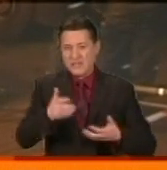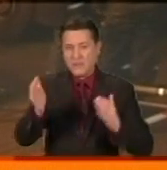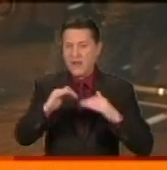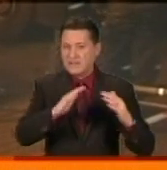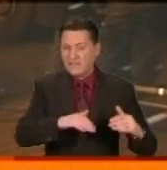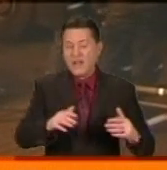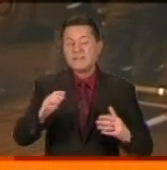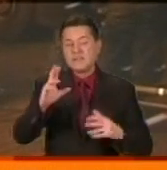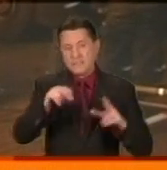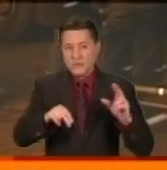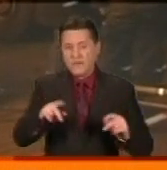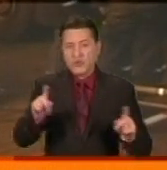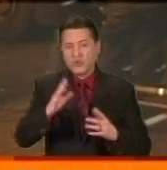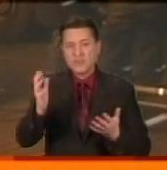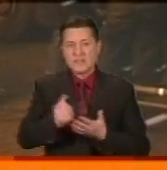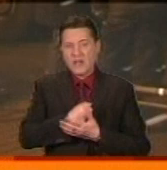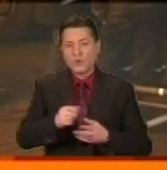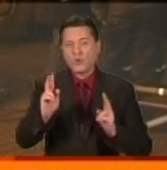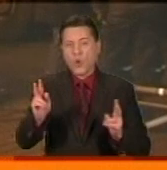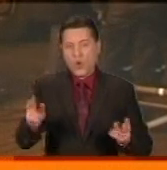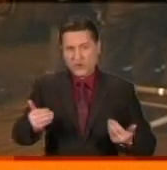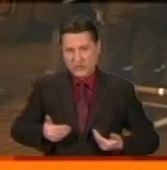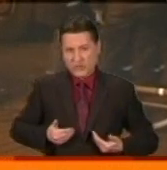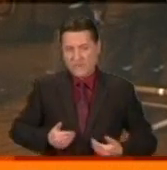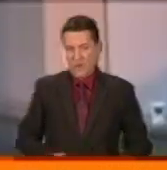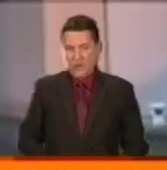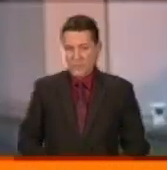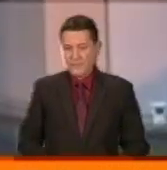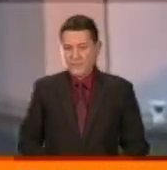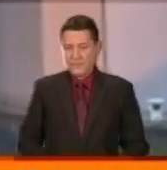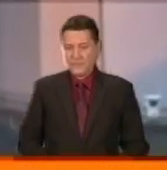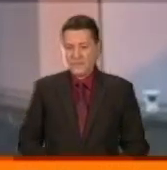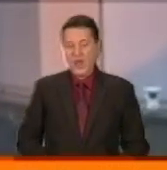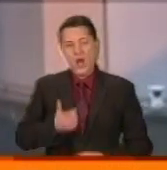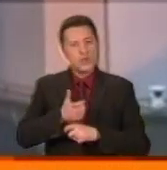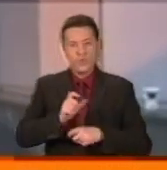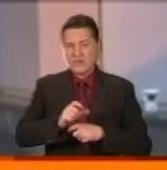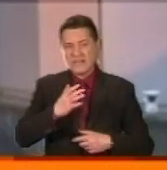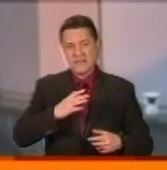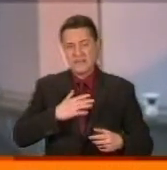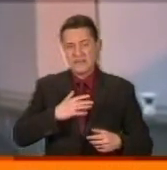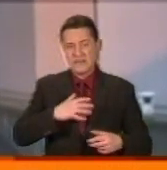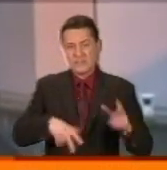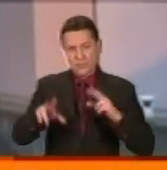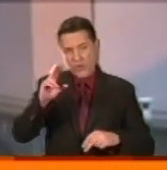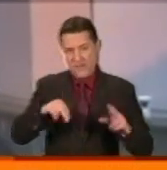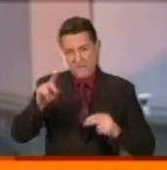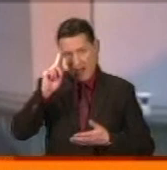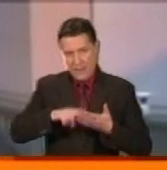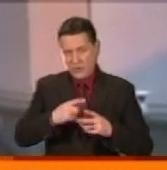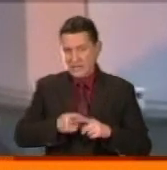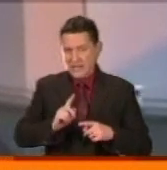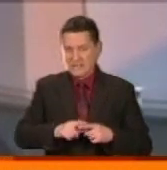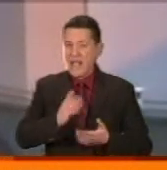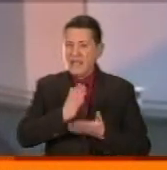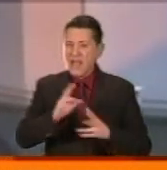сподіватись що знайдуть хоть принаймні когось живого Ми дуже сподіваємось на це